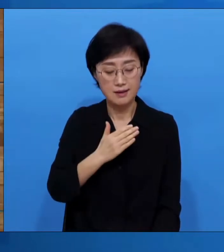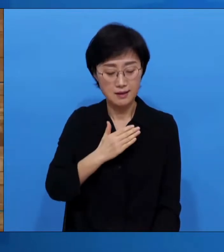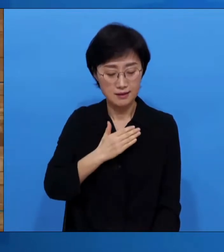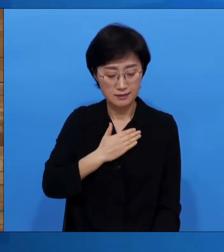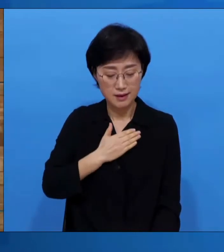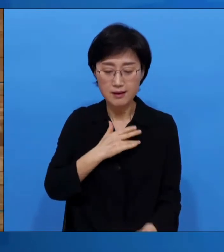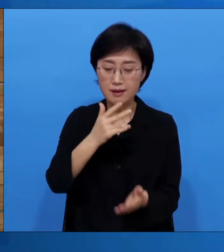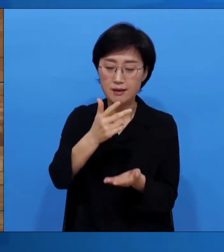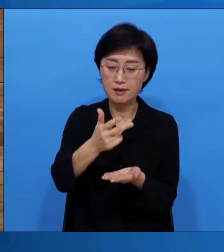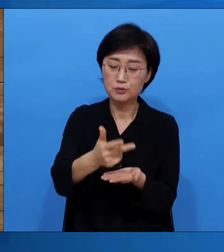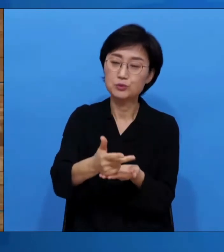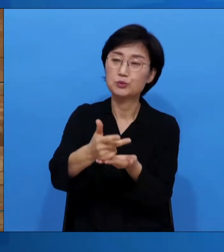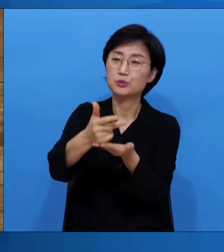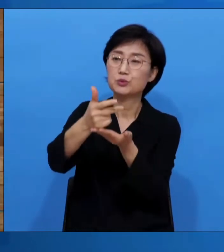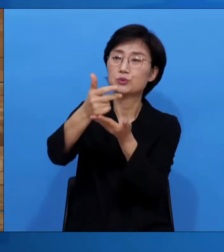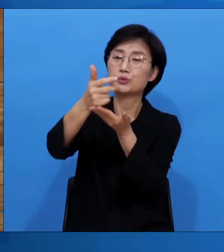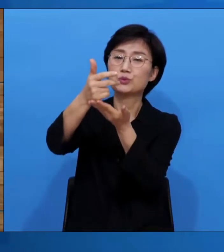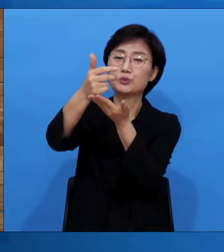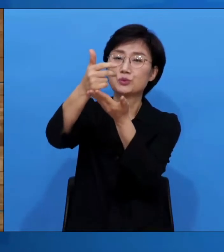나